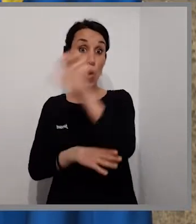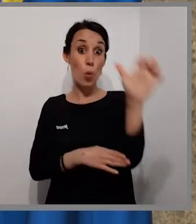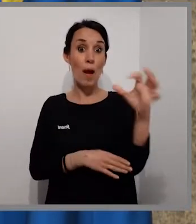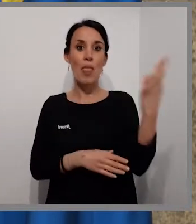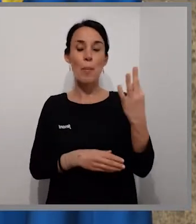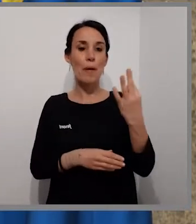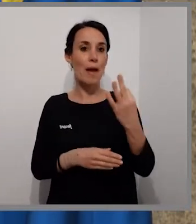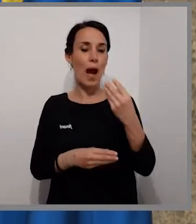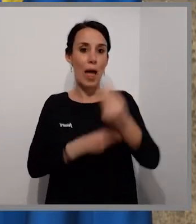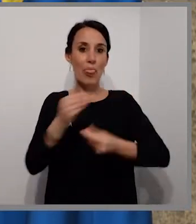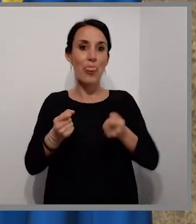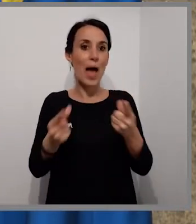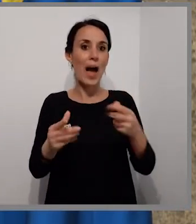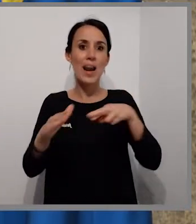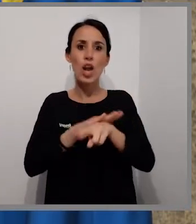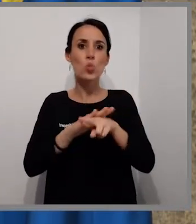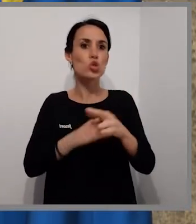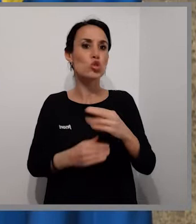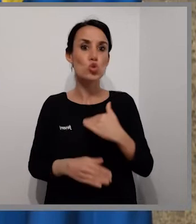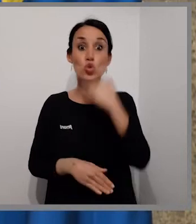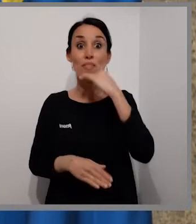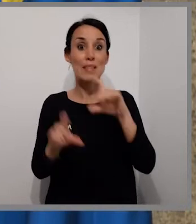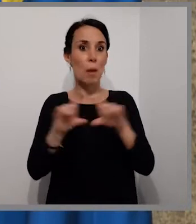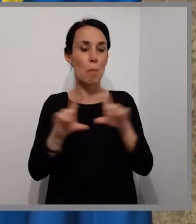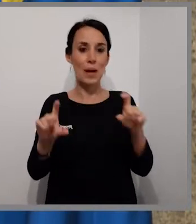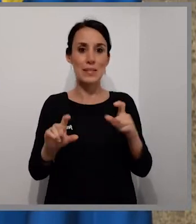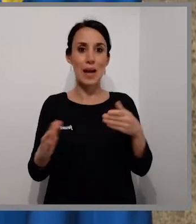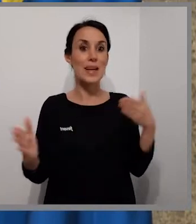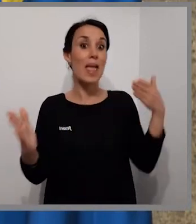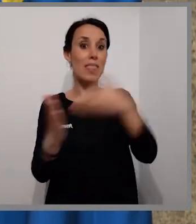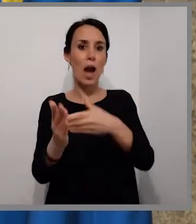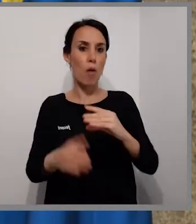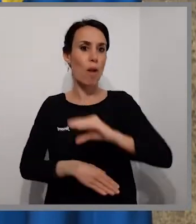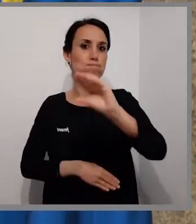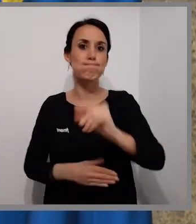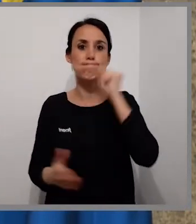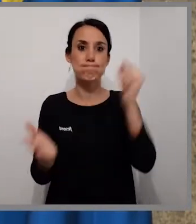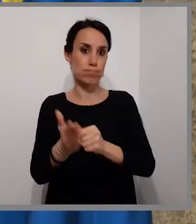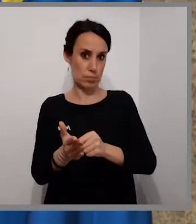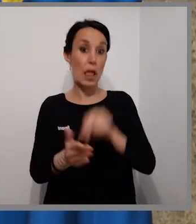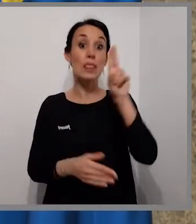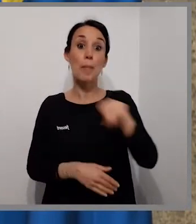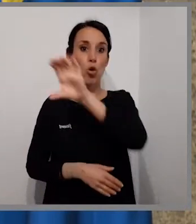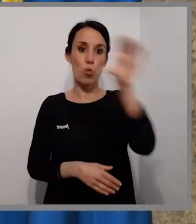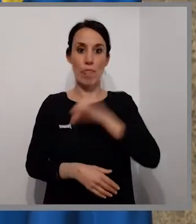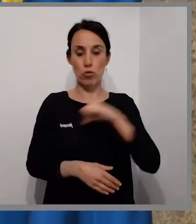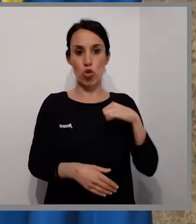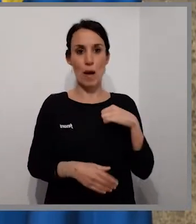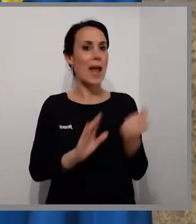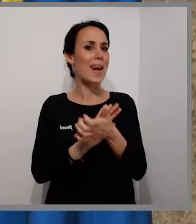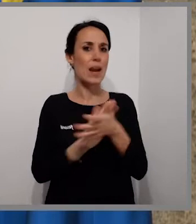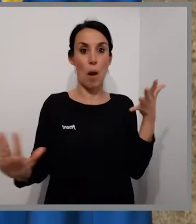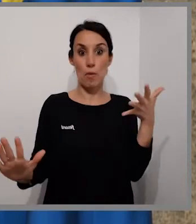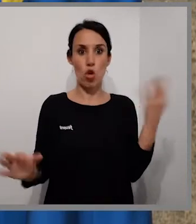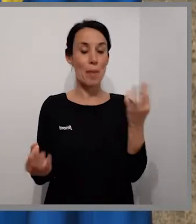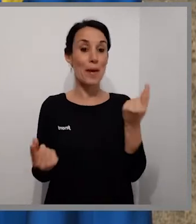fer possible que arriben recursos suficients a les empreses d'una manera ràpida i també a les comunitats